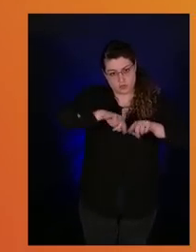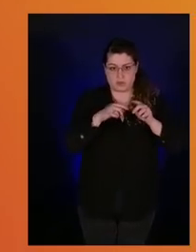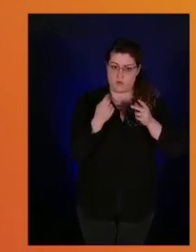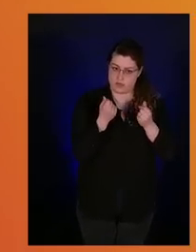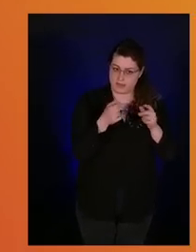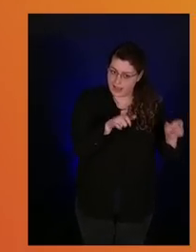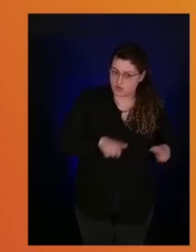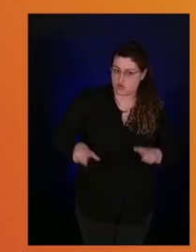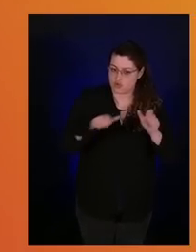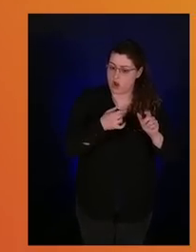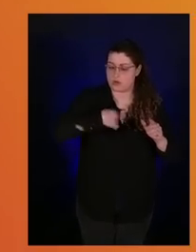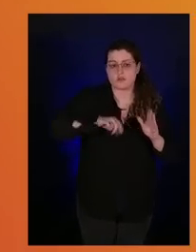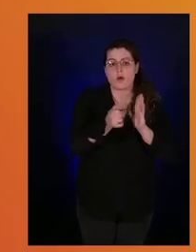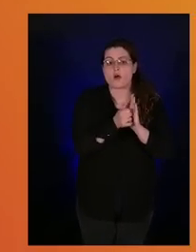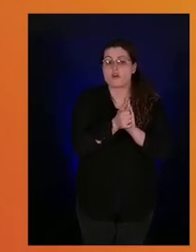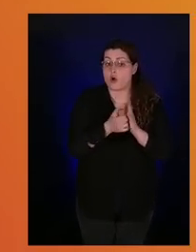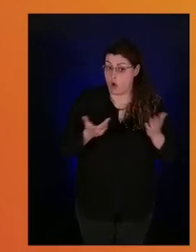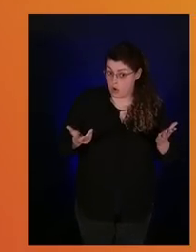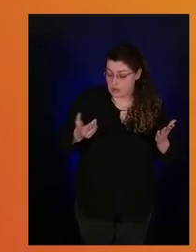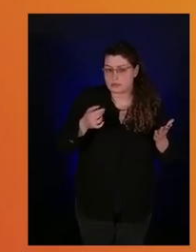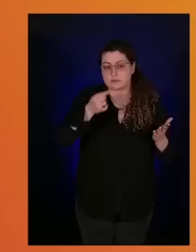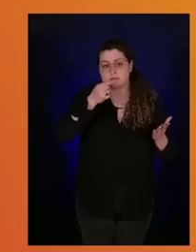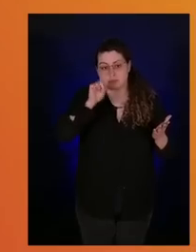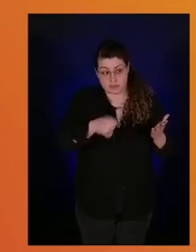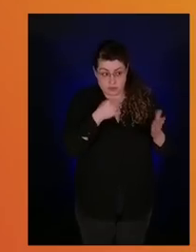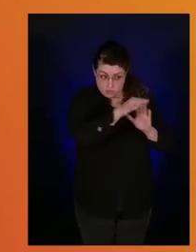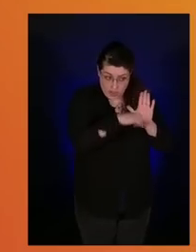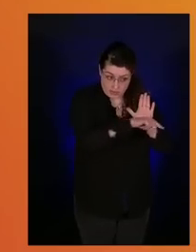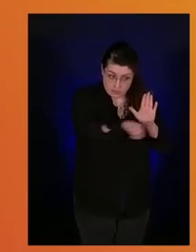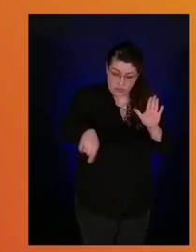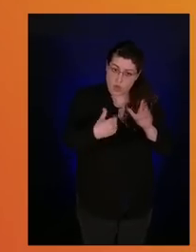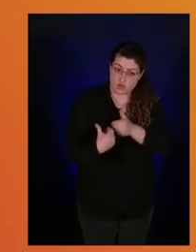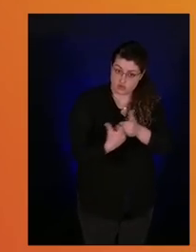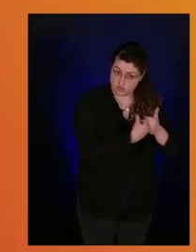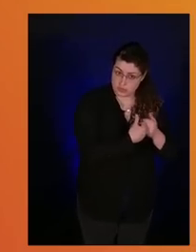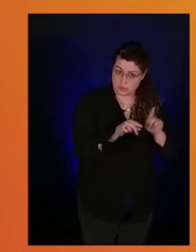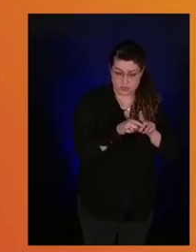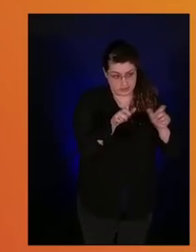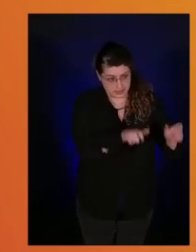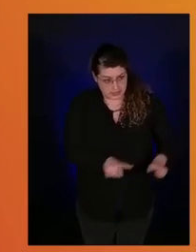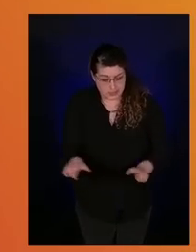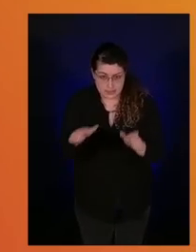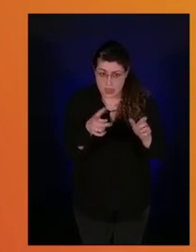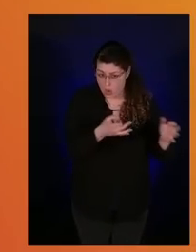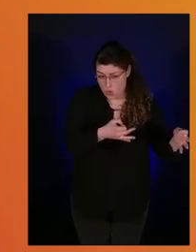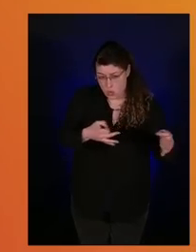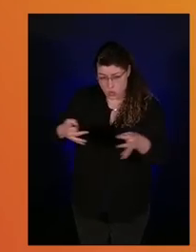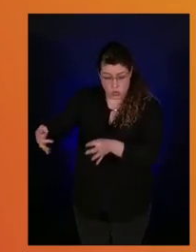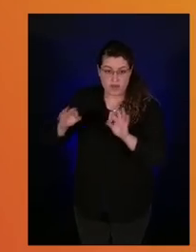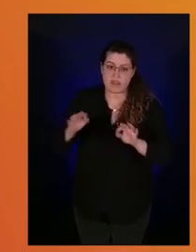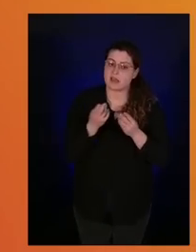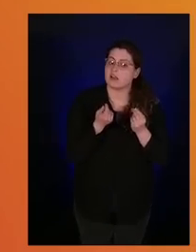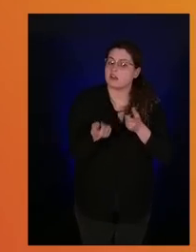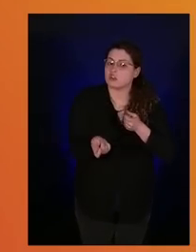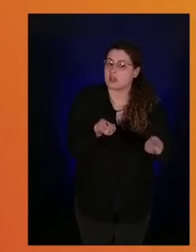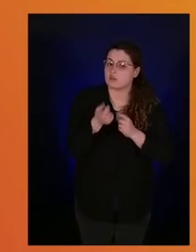contrôle, notre rôle est donc d'assurer la bonne application de ces règles et d'exercer une vigilance constante sur la gestion